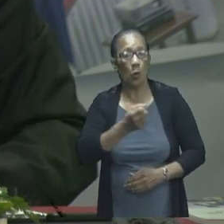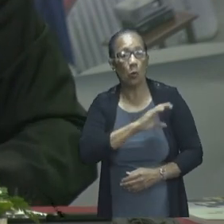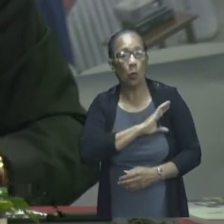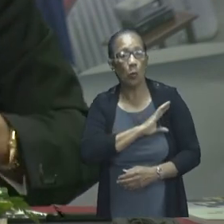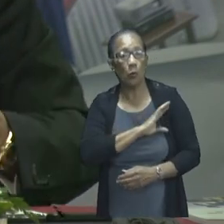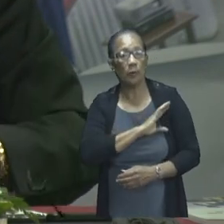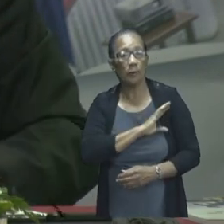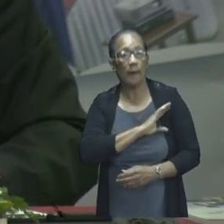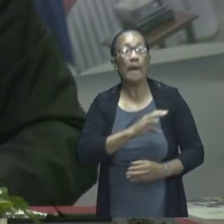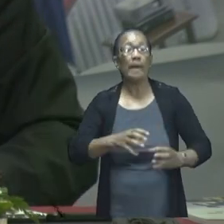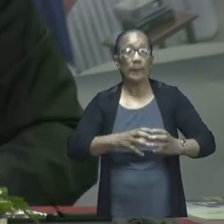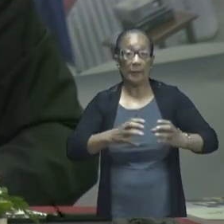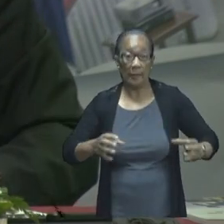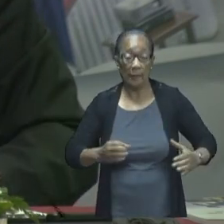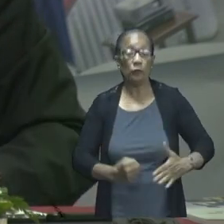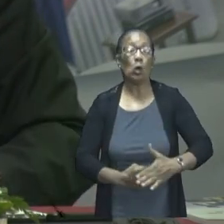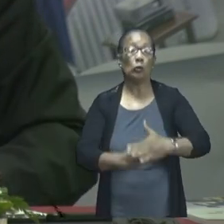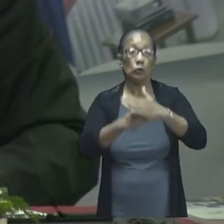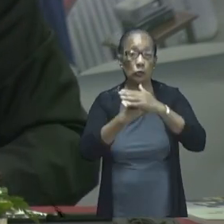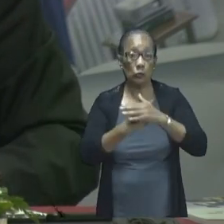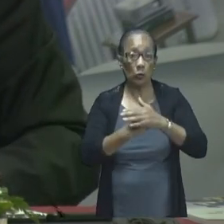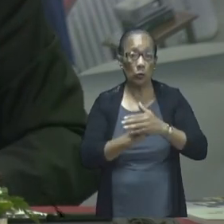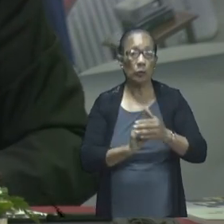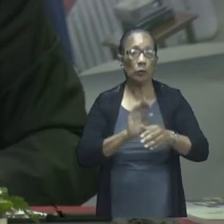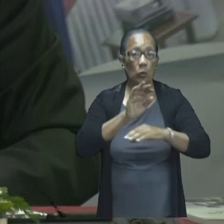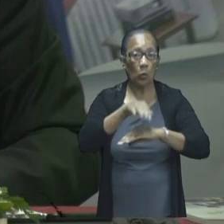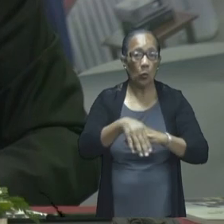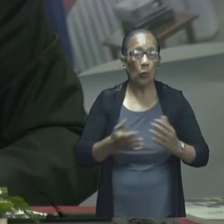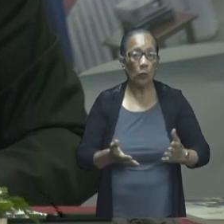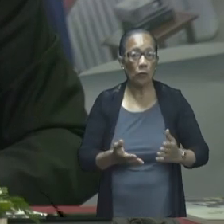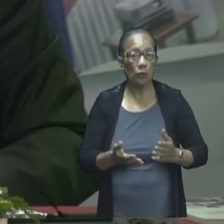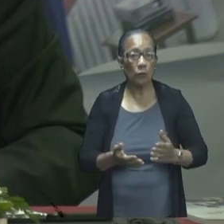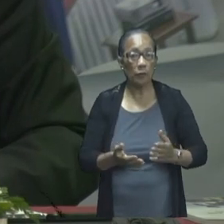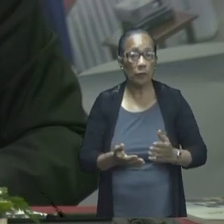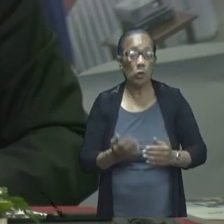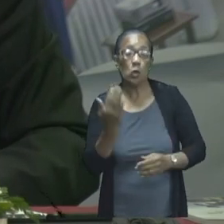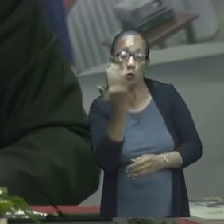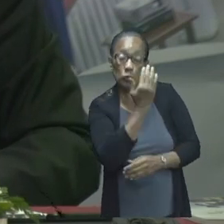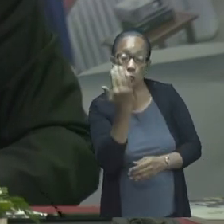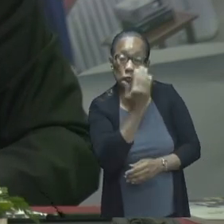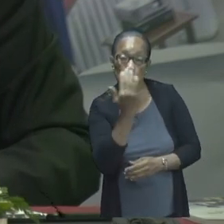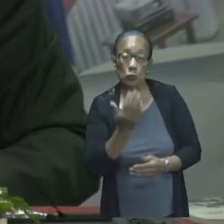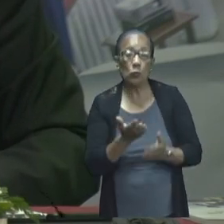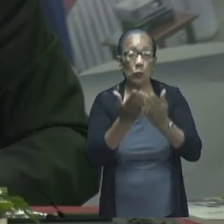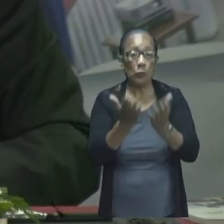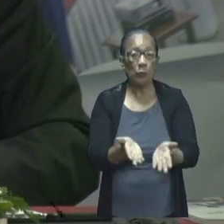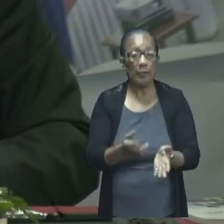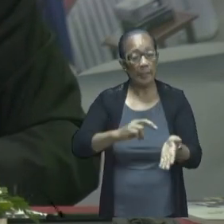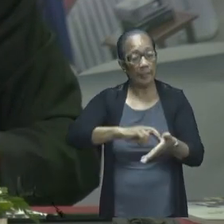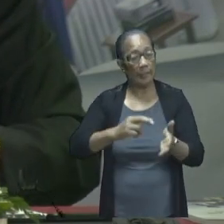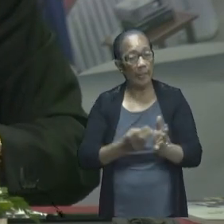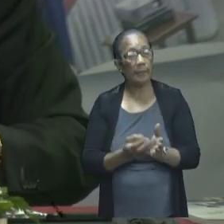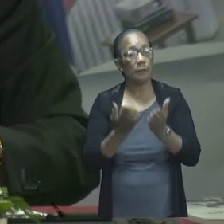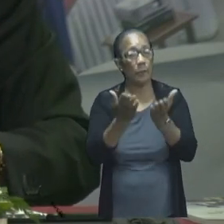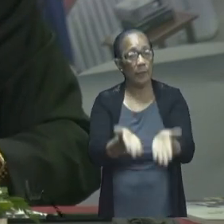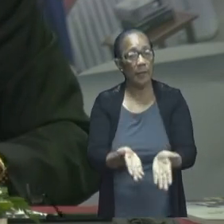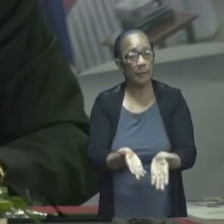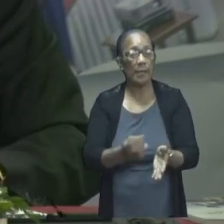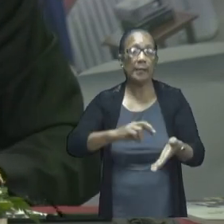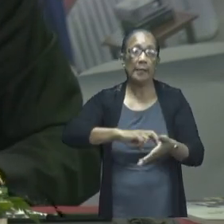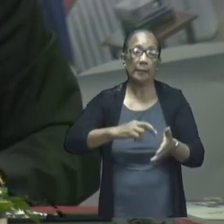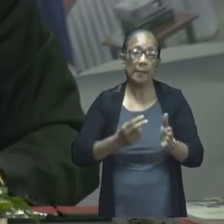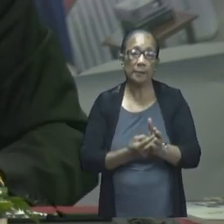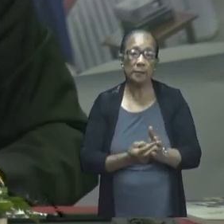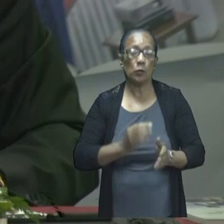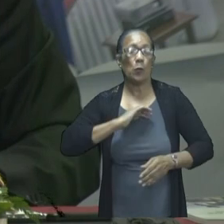bedrijven te ondersteunen voor wat betreft studies te verachten technische beesten aan te geven dat ze technische beest en